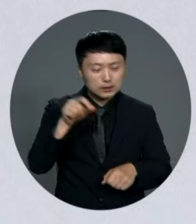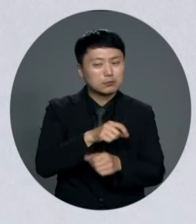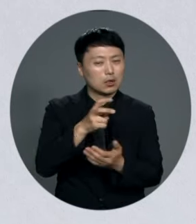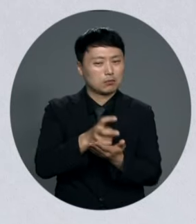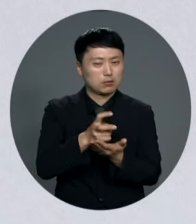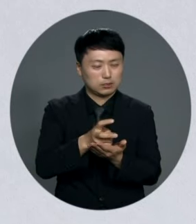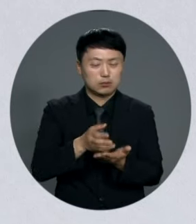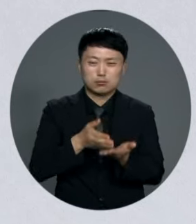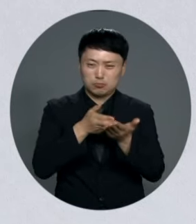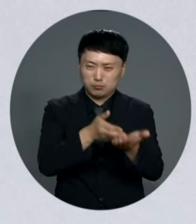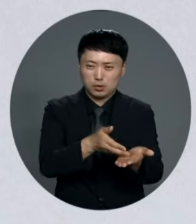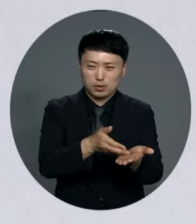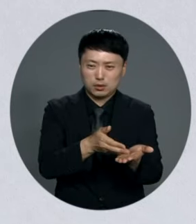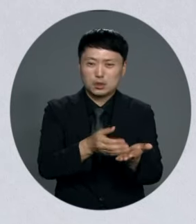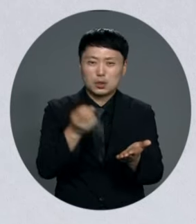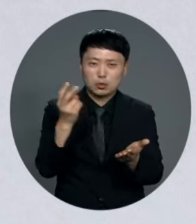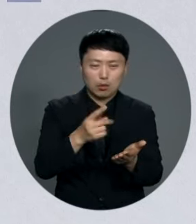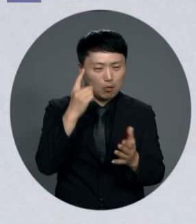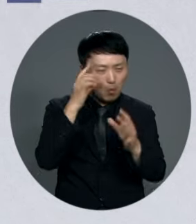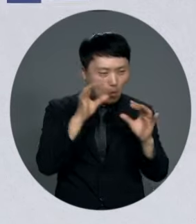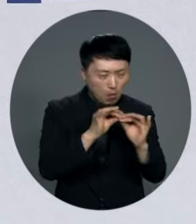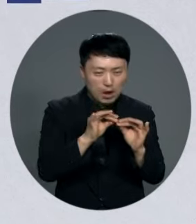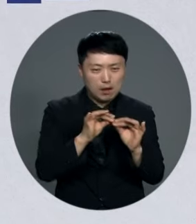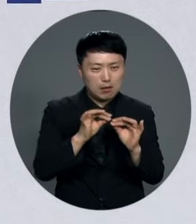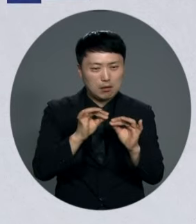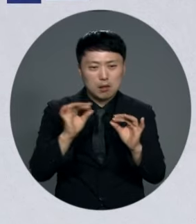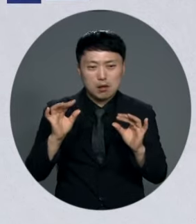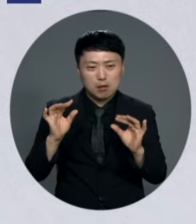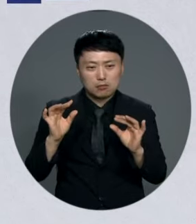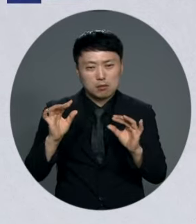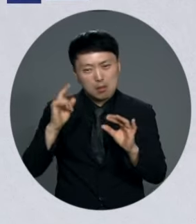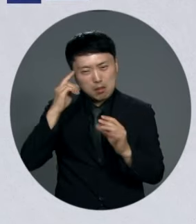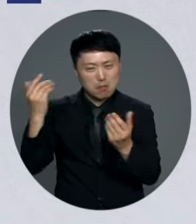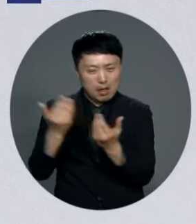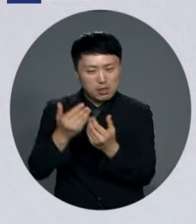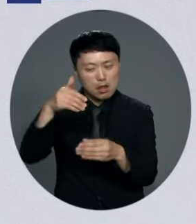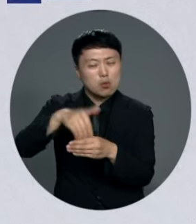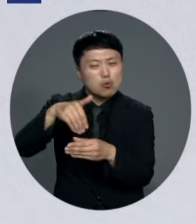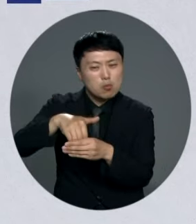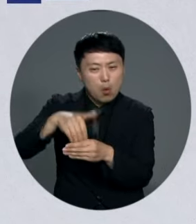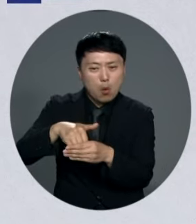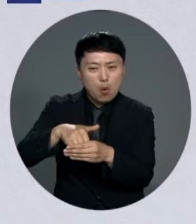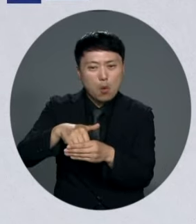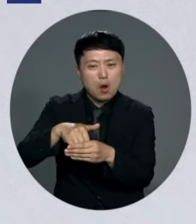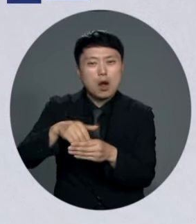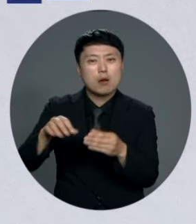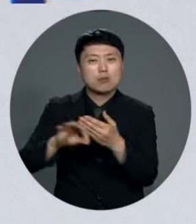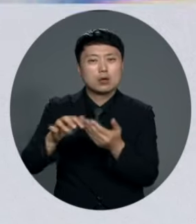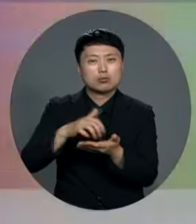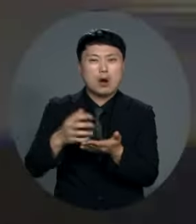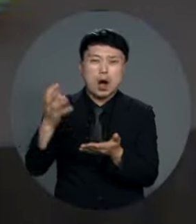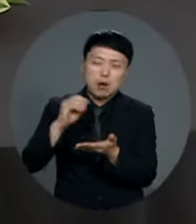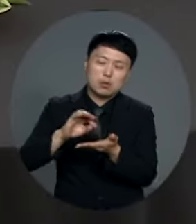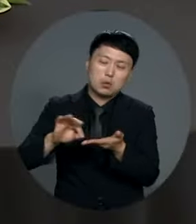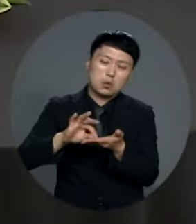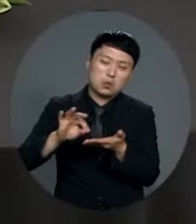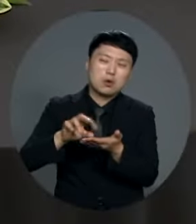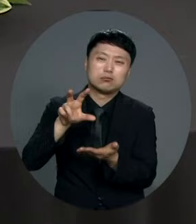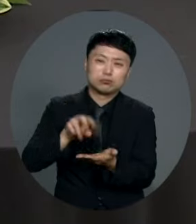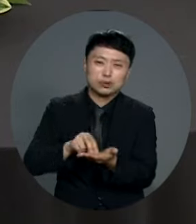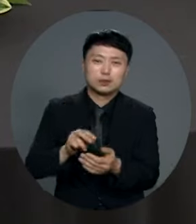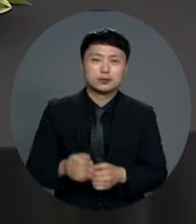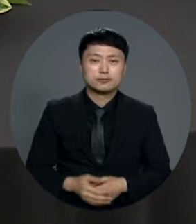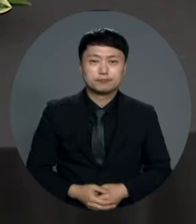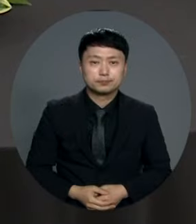가는 절차밖에 없지. 그걸 굳이 주민투표 운운 해가지고 하려면 수백억이 들고.